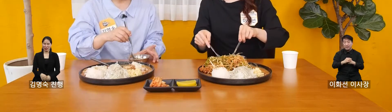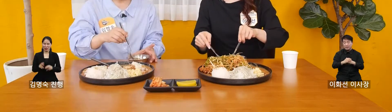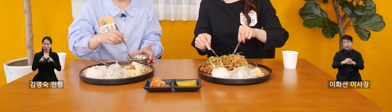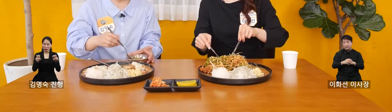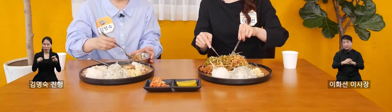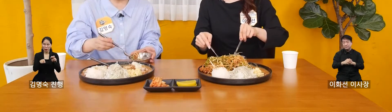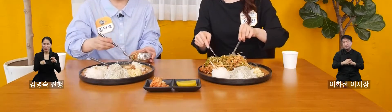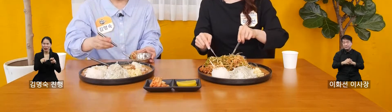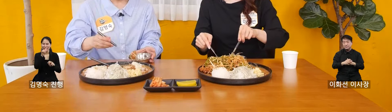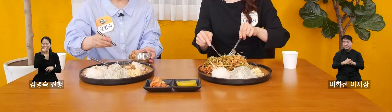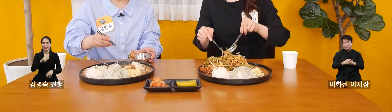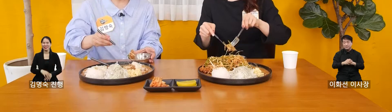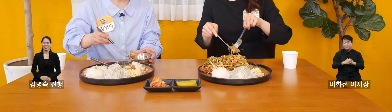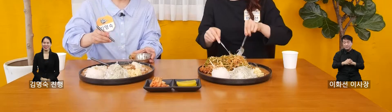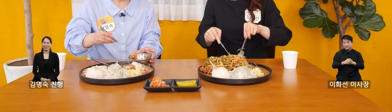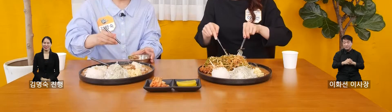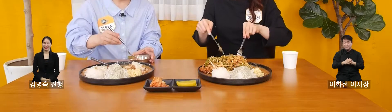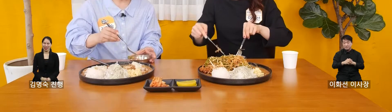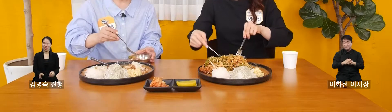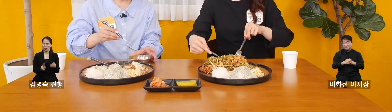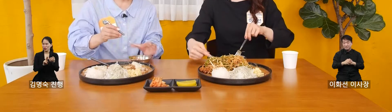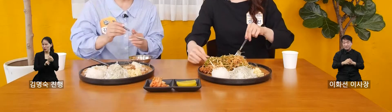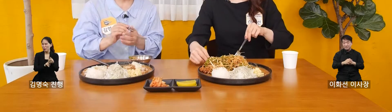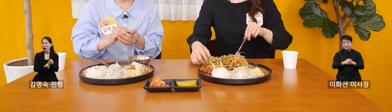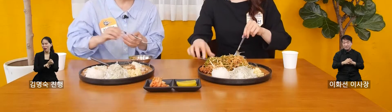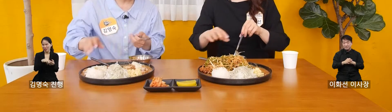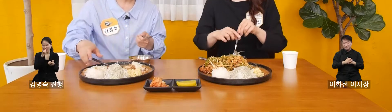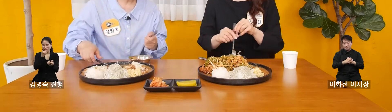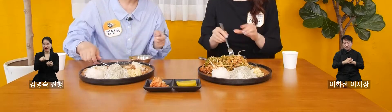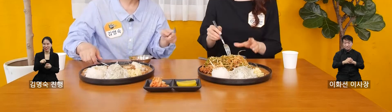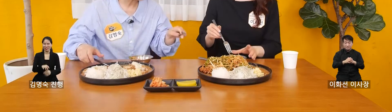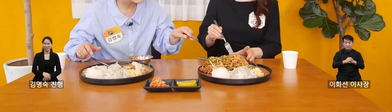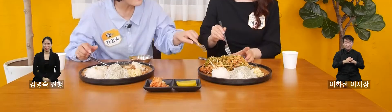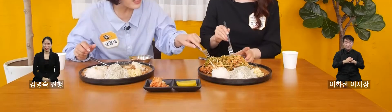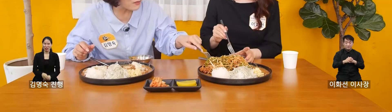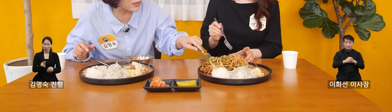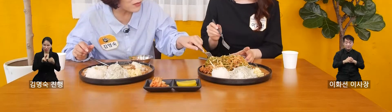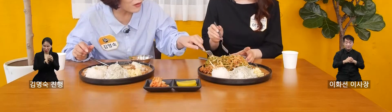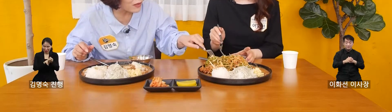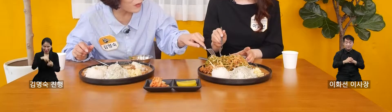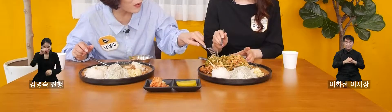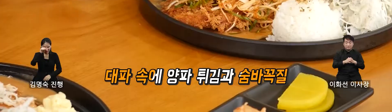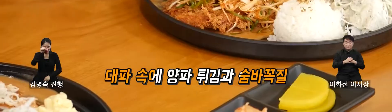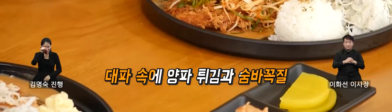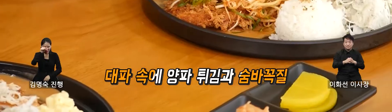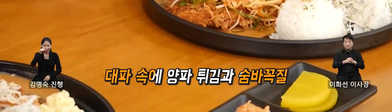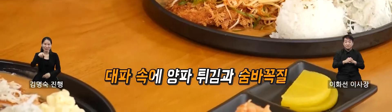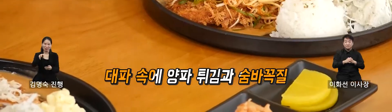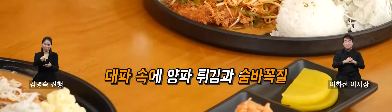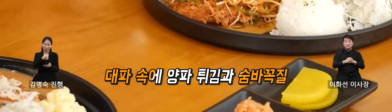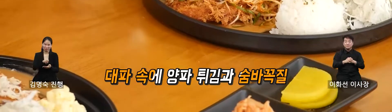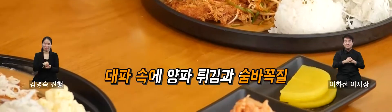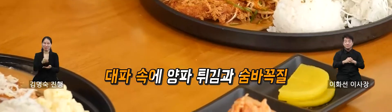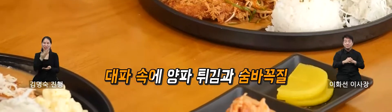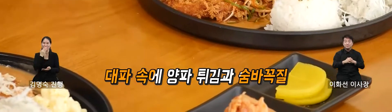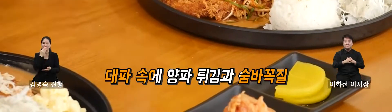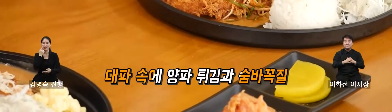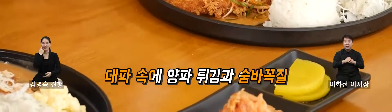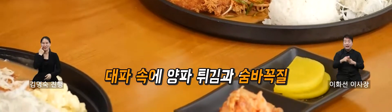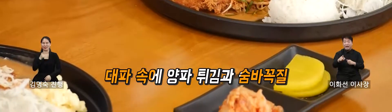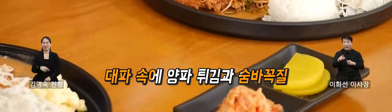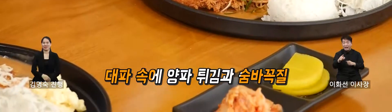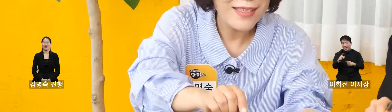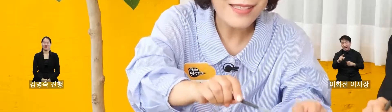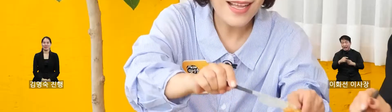있어요. 숨어 있어요. 자, 그럼 숨어 있는 우리 양파 좀 꺼내볼까요? 아, 네.